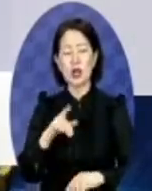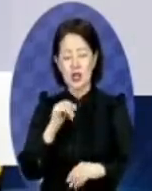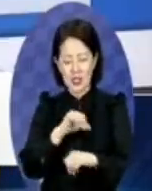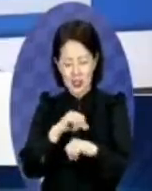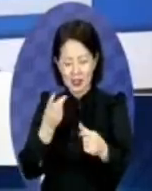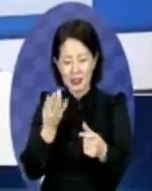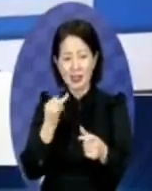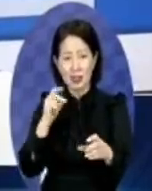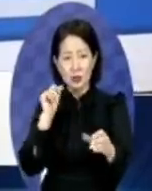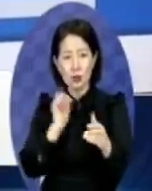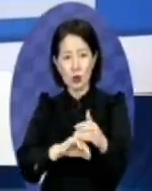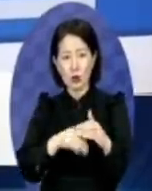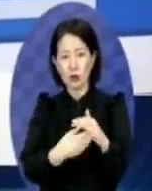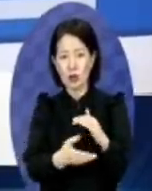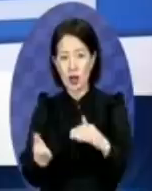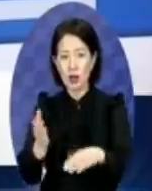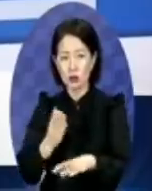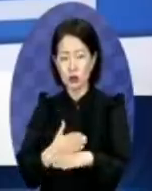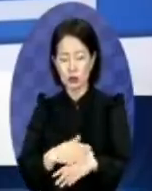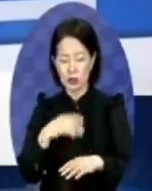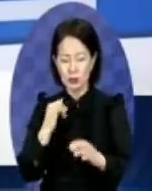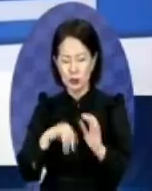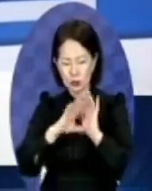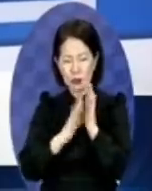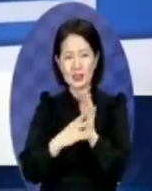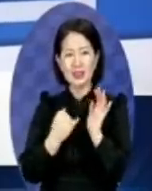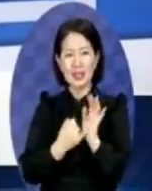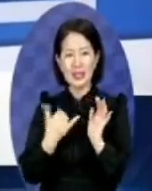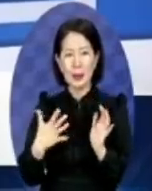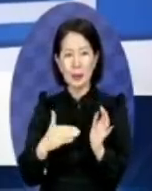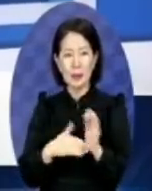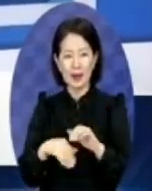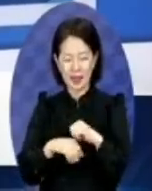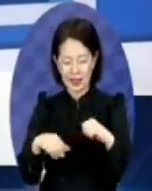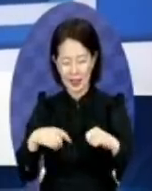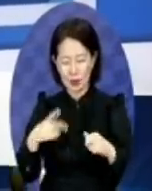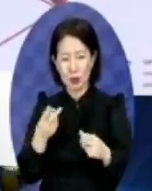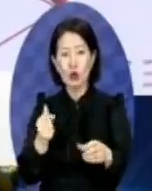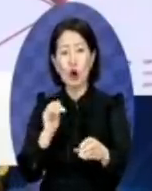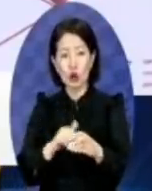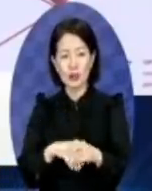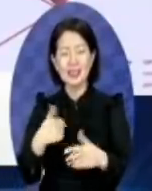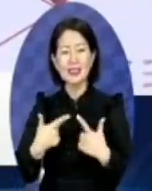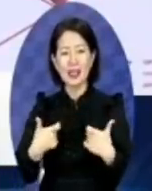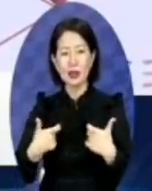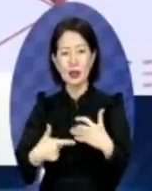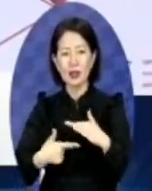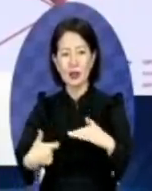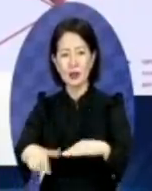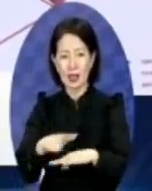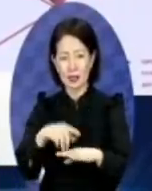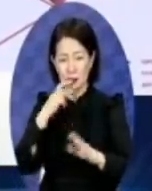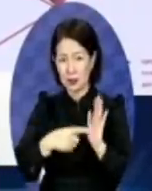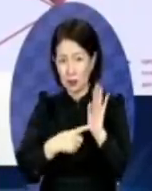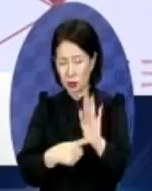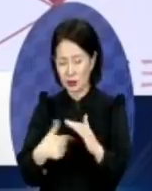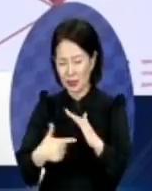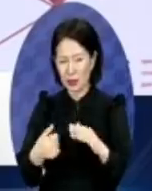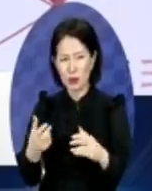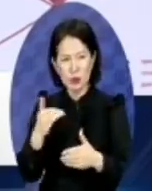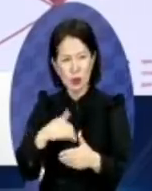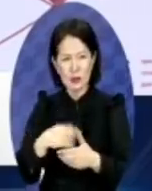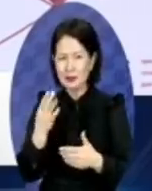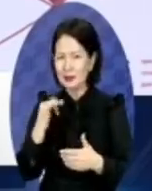дууссан. Нийтдээ 65,000 орчим иргэд буцааж олгосон тухай татварын ерхий газраас мэдээлсэн. Гэхдээ одоо хэрнээ татварын буцаан олголтын